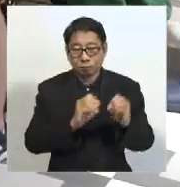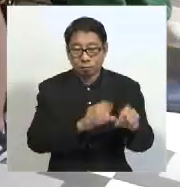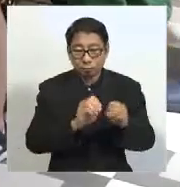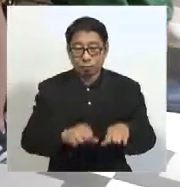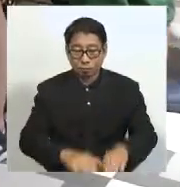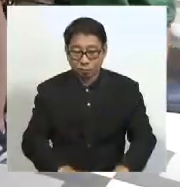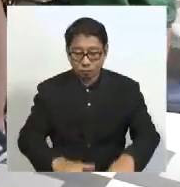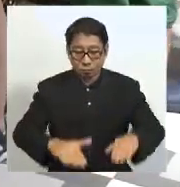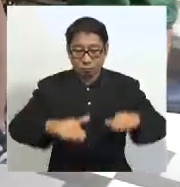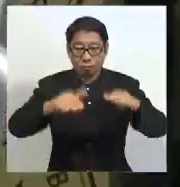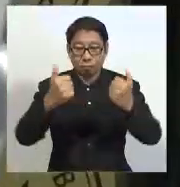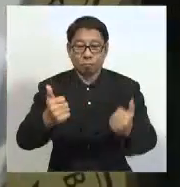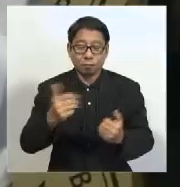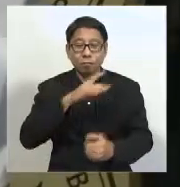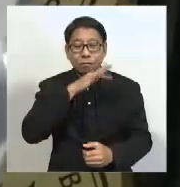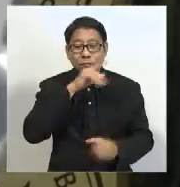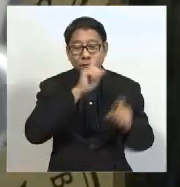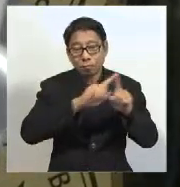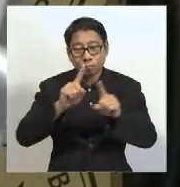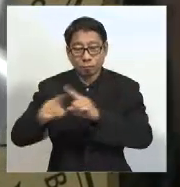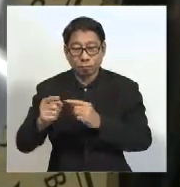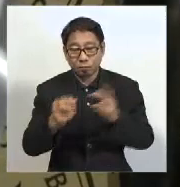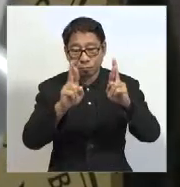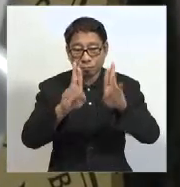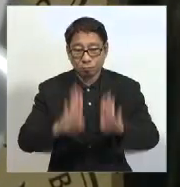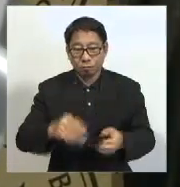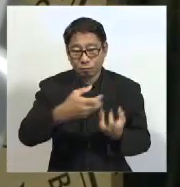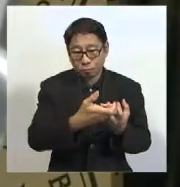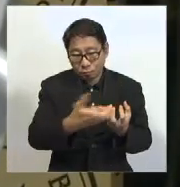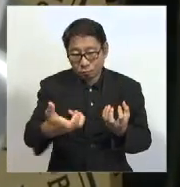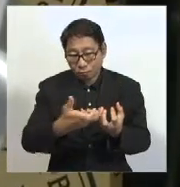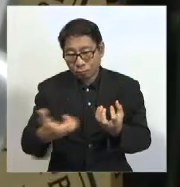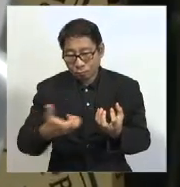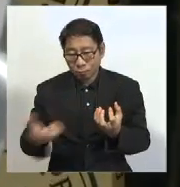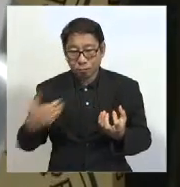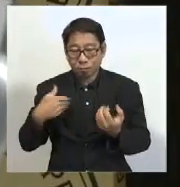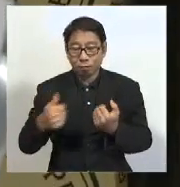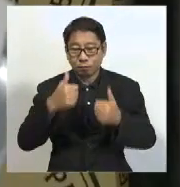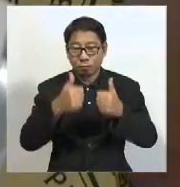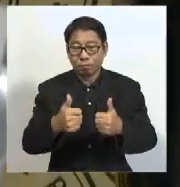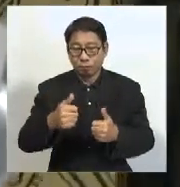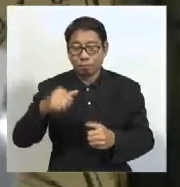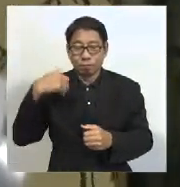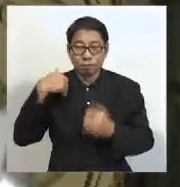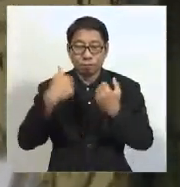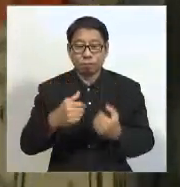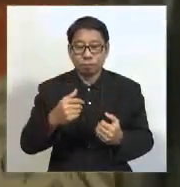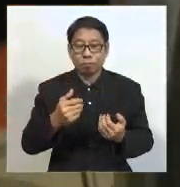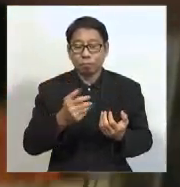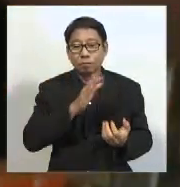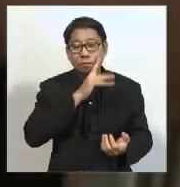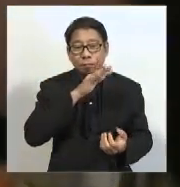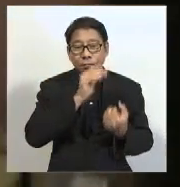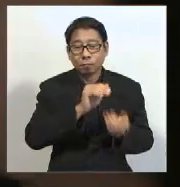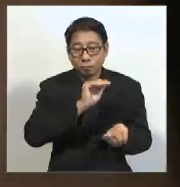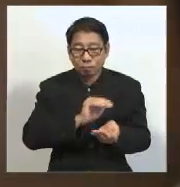ด็กๆเลยนี่แหละค่ะเพื่อให้ขยะทุกประเภทเข้าสู่ระบบการคัดแยกขยะที่มีประสิทธิภาพไม่ตกค้างเป็นขยะมูลฝอยสะส